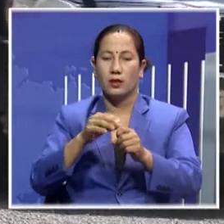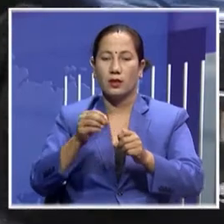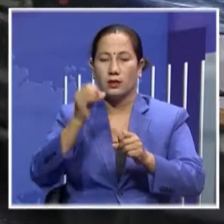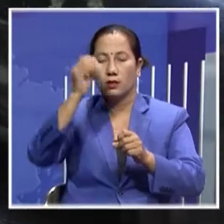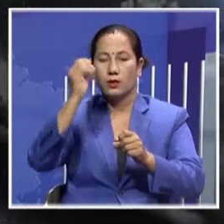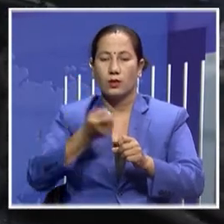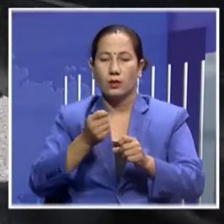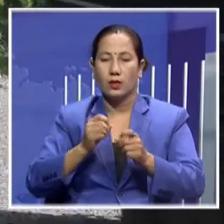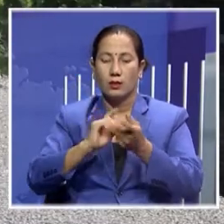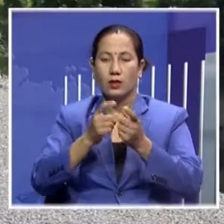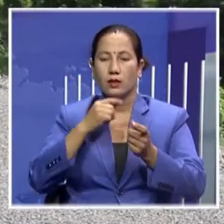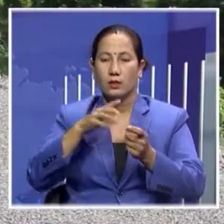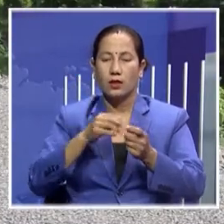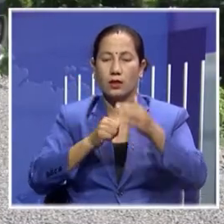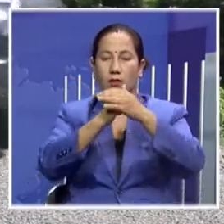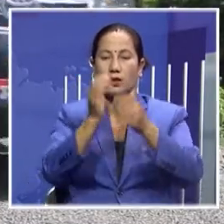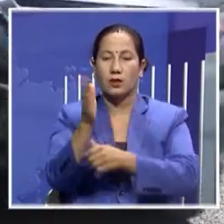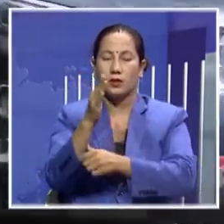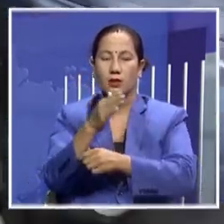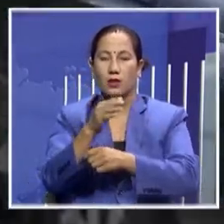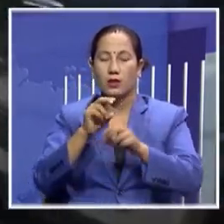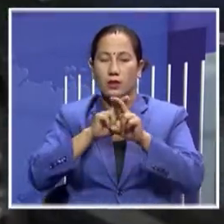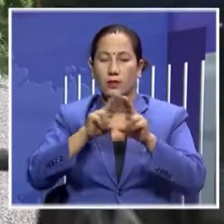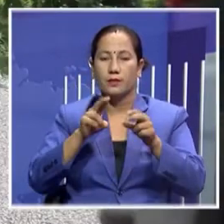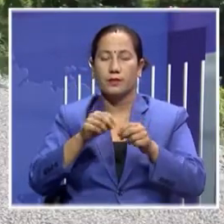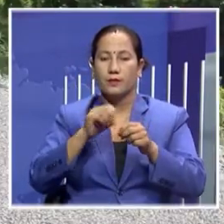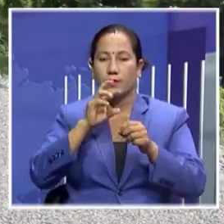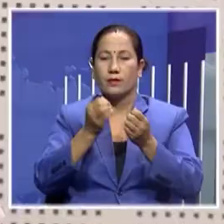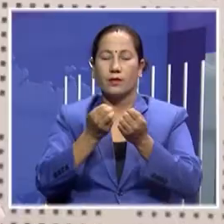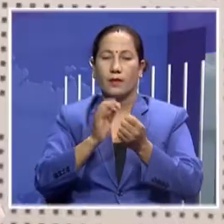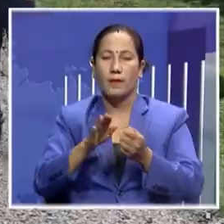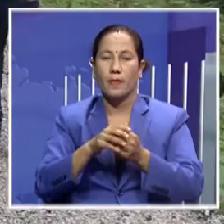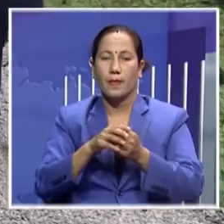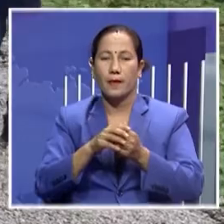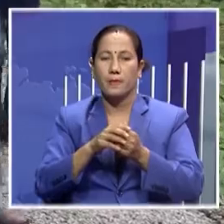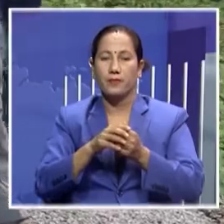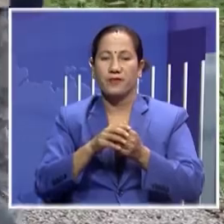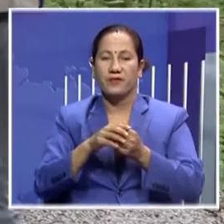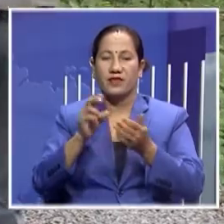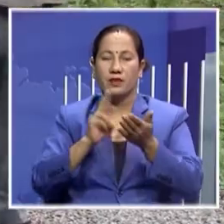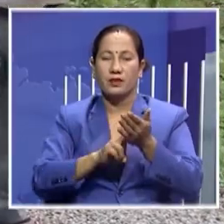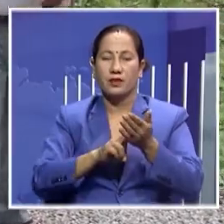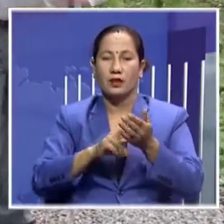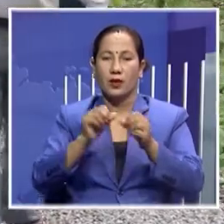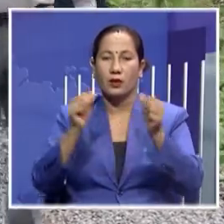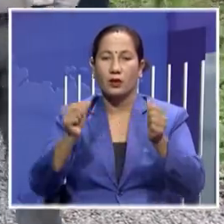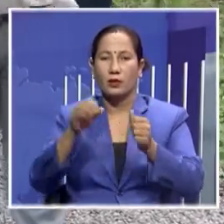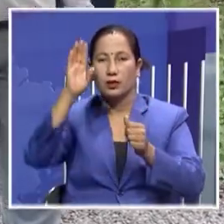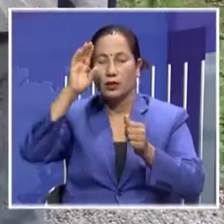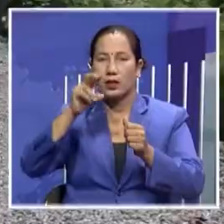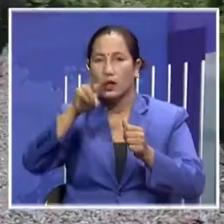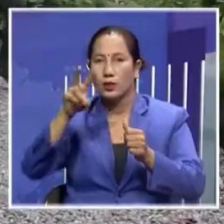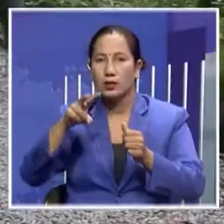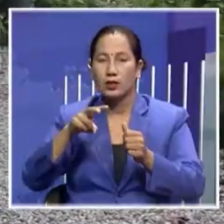फरक नपार्ने भन्दै मुख्यमन्त्री भट्टले आफूसँग स्पष्ट बहुमत भएको बताउनु भएको छ। सत्ता गठबन्धन अनुरूप को सरकार बनाउनु पर्ने अवस्था